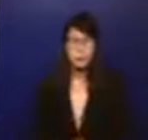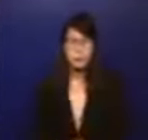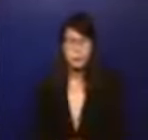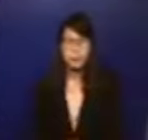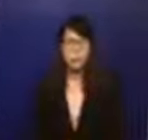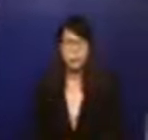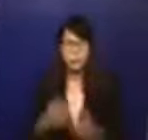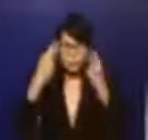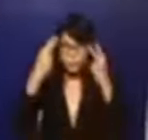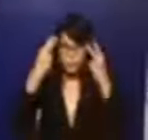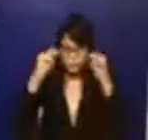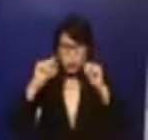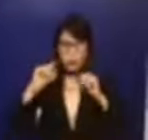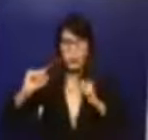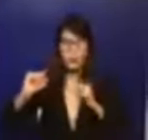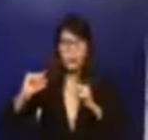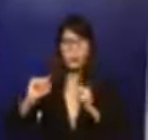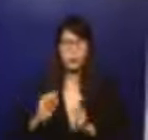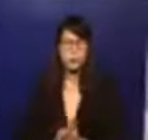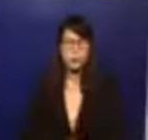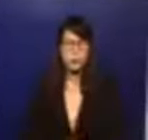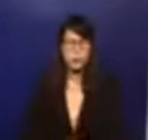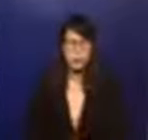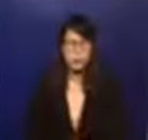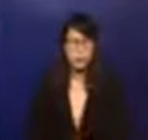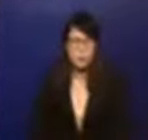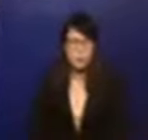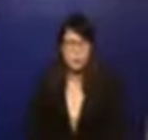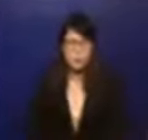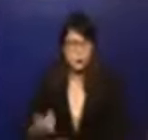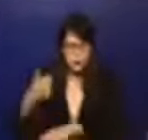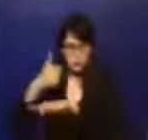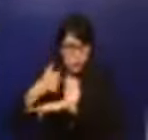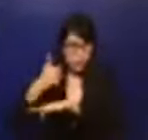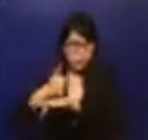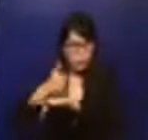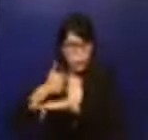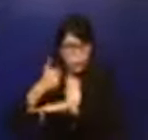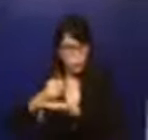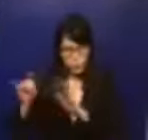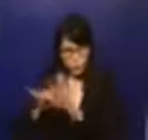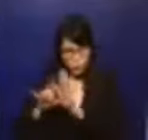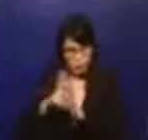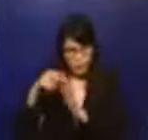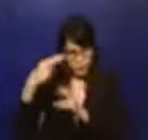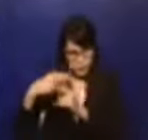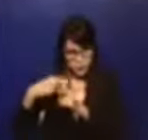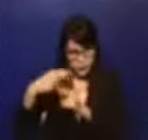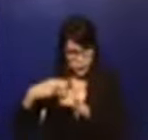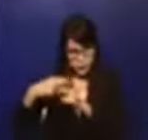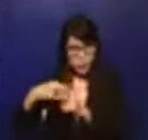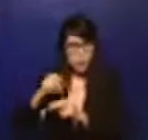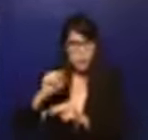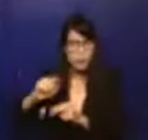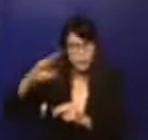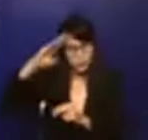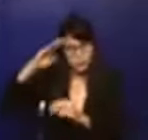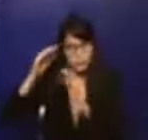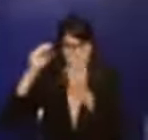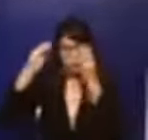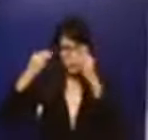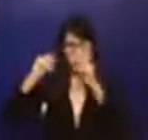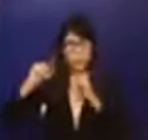พลเอกประยุทธ์จันทร์โอชาท่านจะเป็นผู้นำคนสุดท้ายที่ชื่อประยุทธ์ค่ะเพราะว่าตั้งแต่ท่